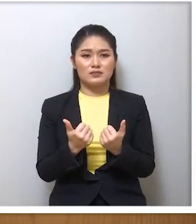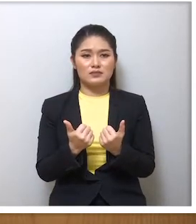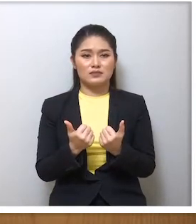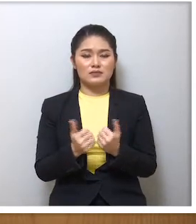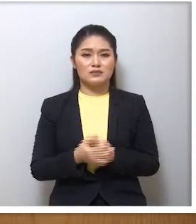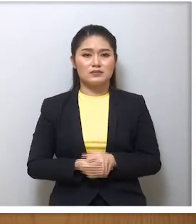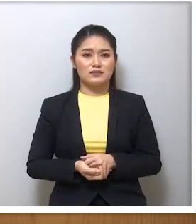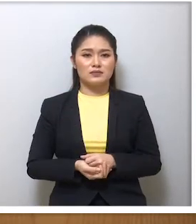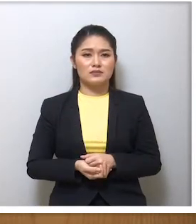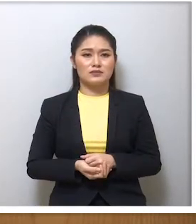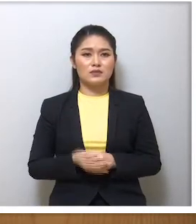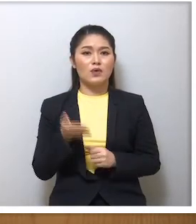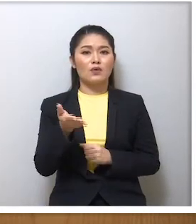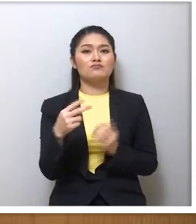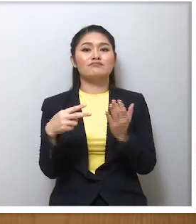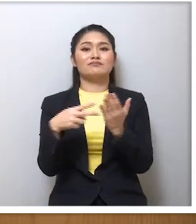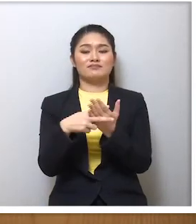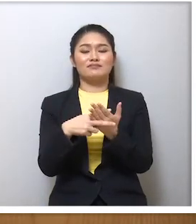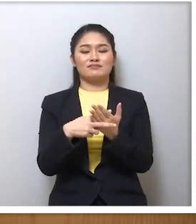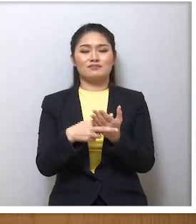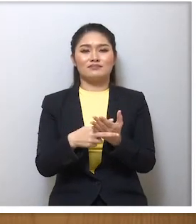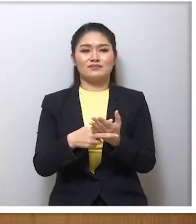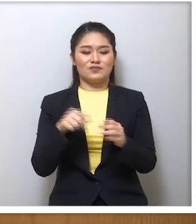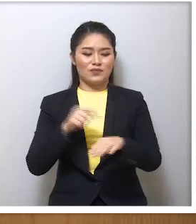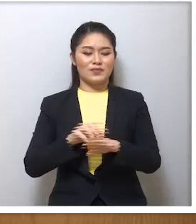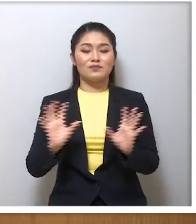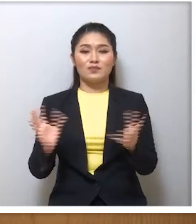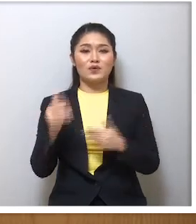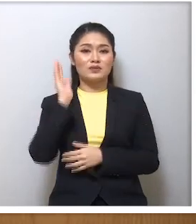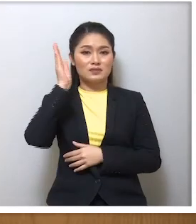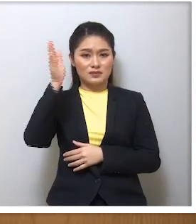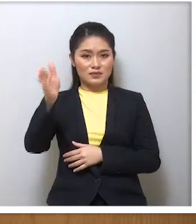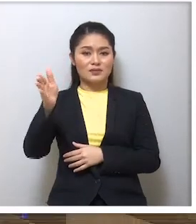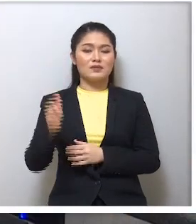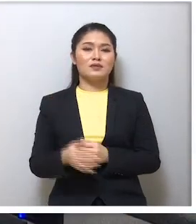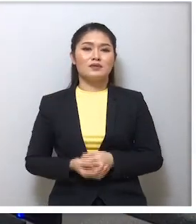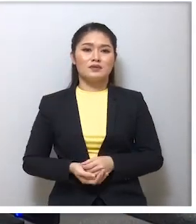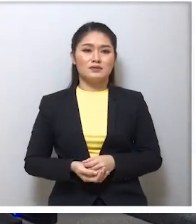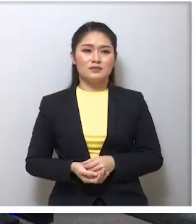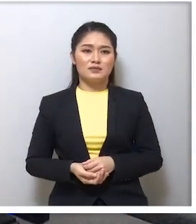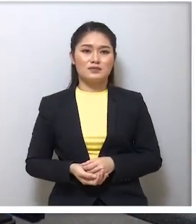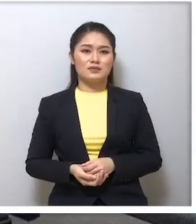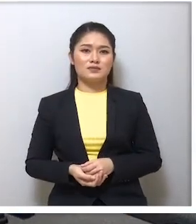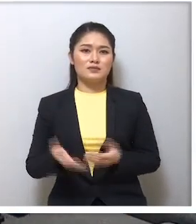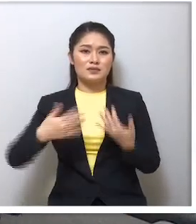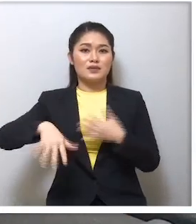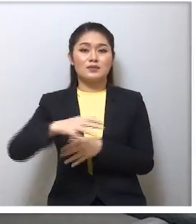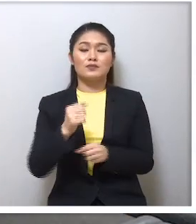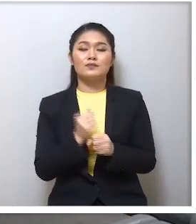ก็ขอหยุดไว้ตรงนี้ก่อนนะครับพอดีหมดเวลาเดี๋ยวในครั้งต่อไปเนี่ยเรา